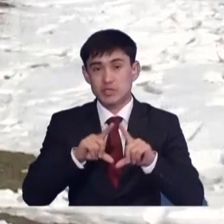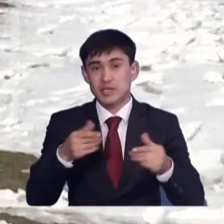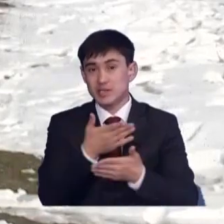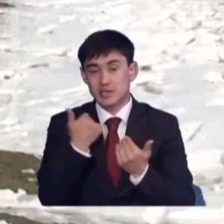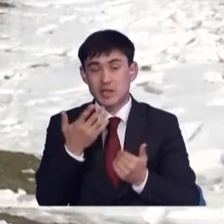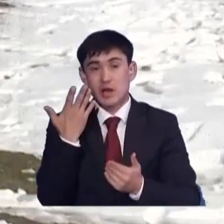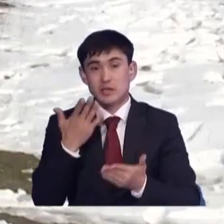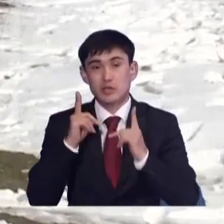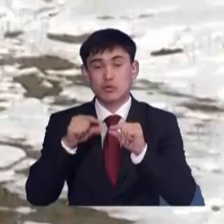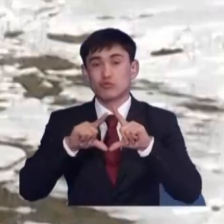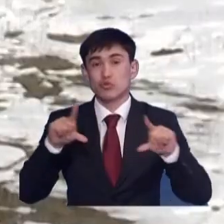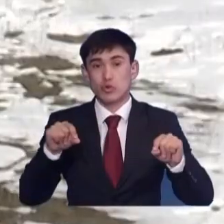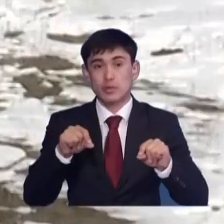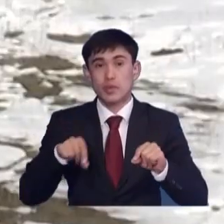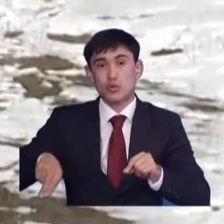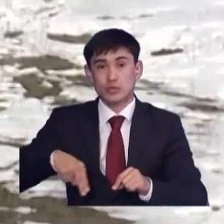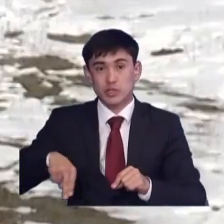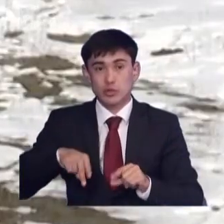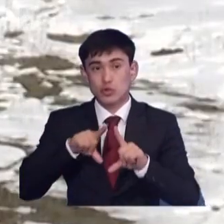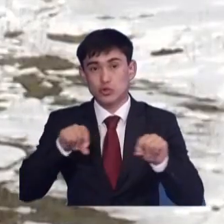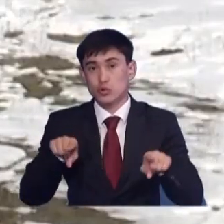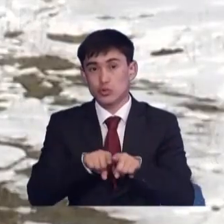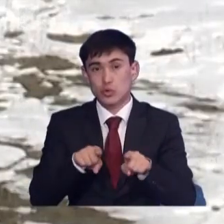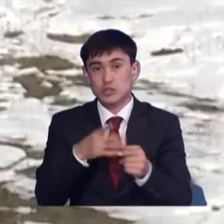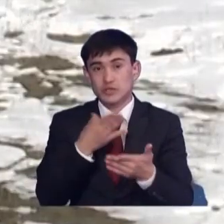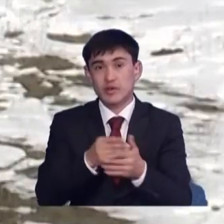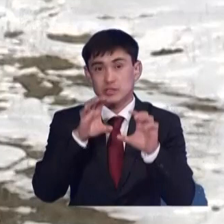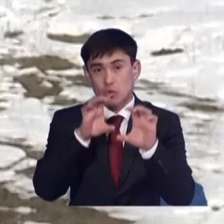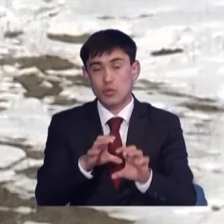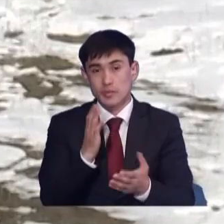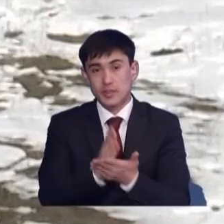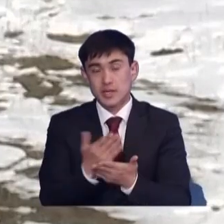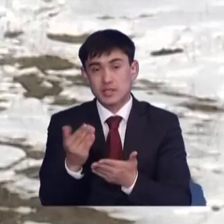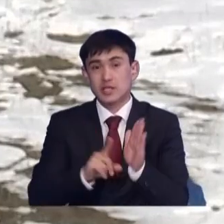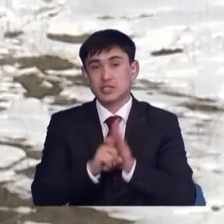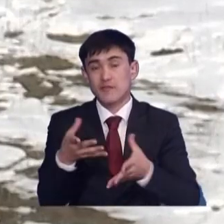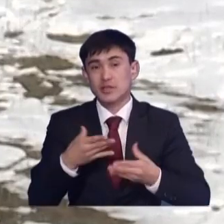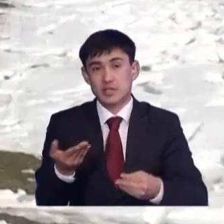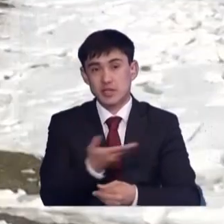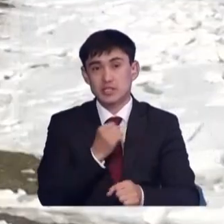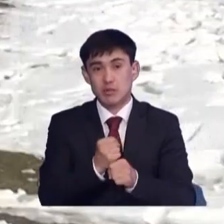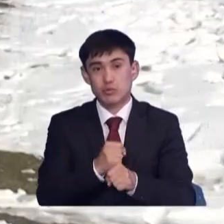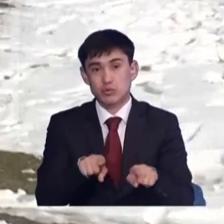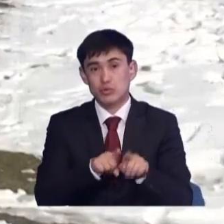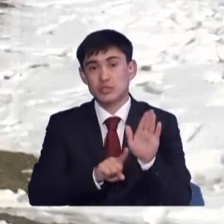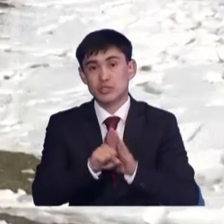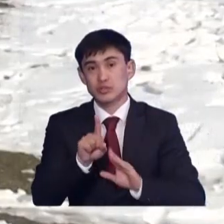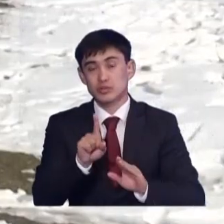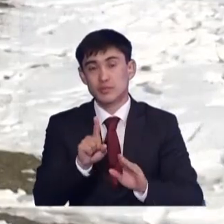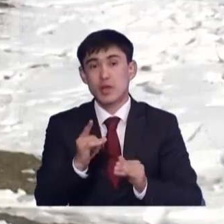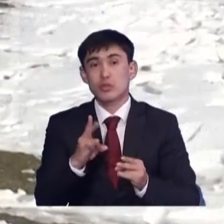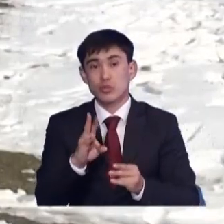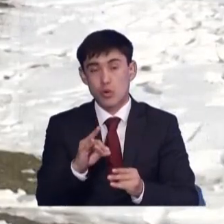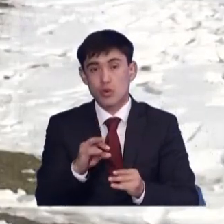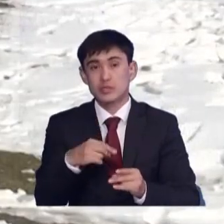нет. Когда идем в школы, у директоров школ тоже свои законы. Вот началась весна, и наша работа тоже начнется. Мы